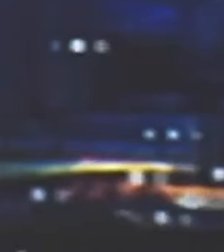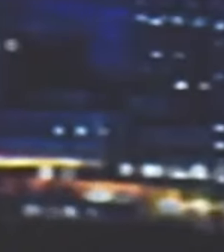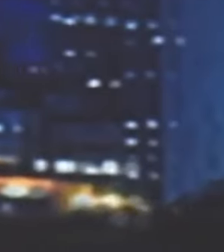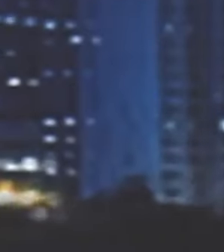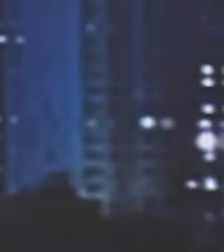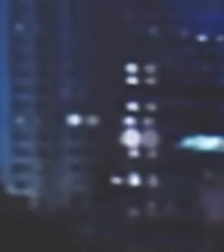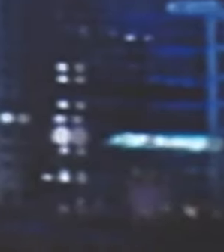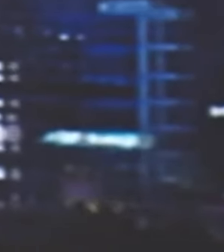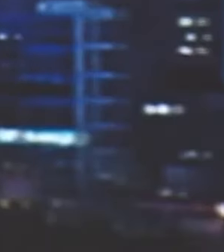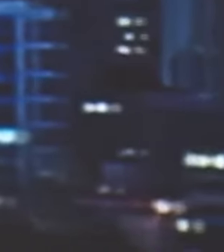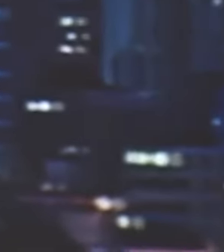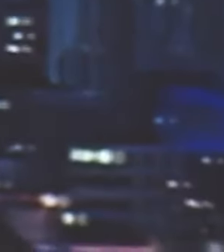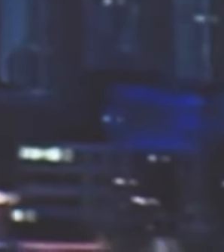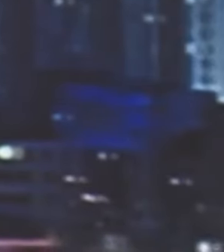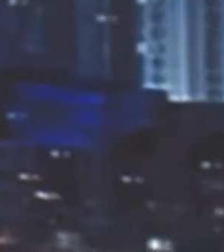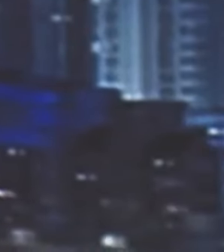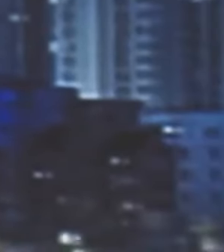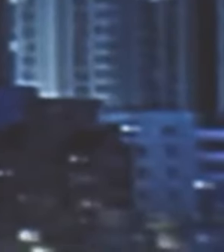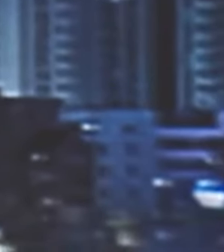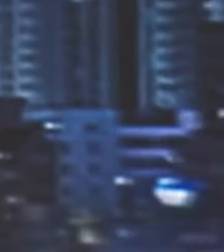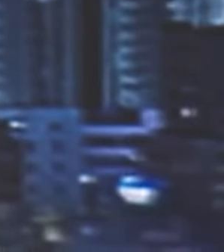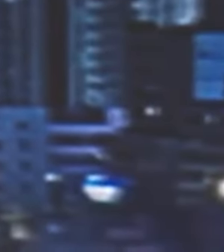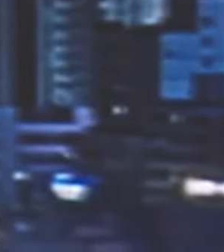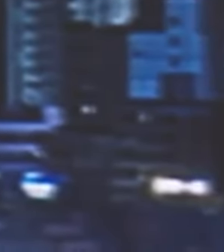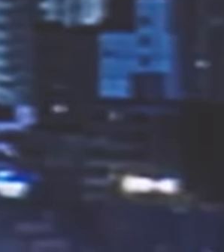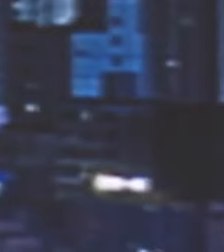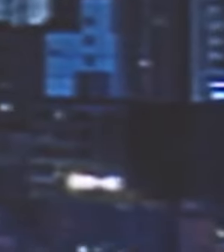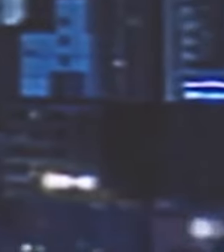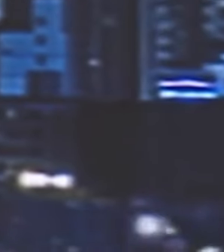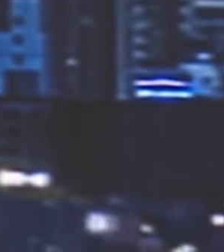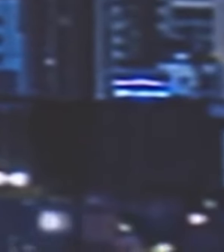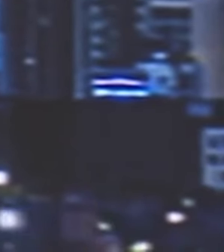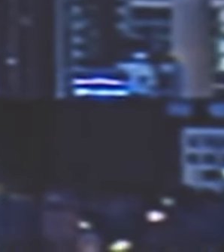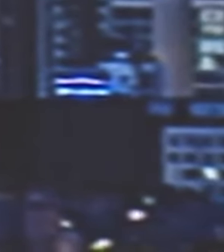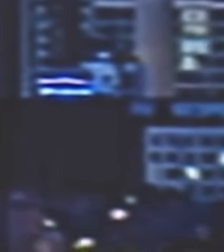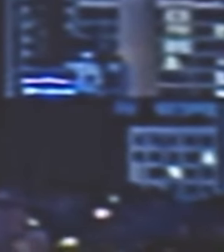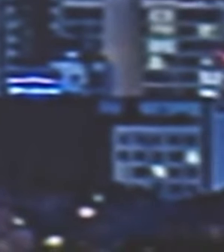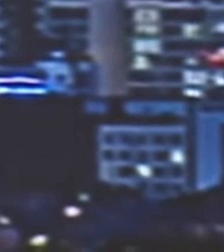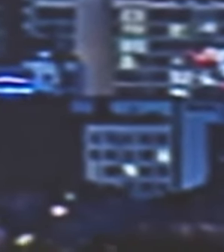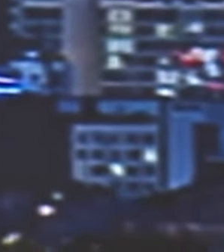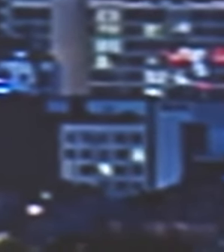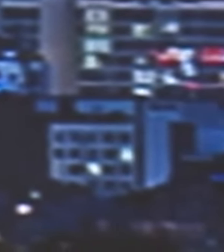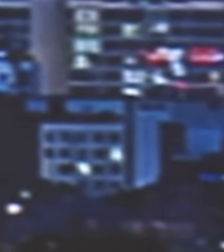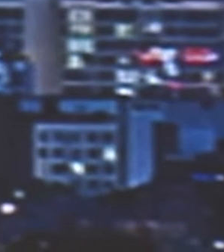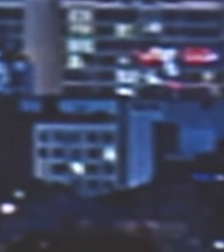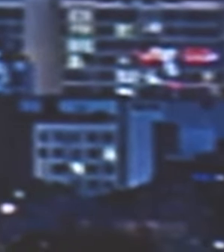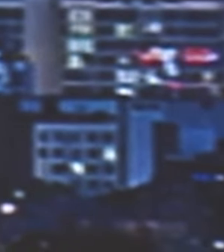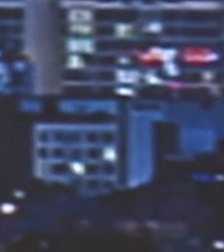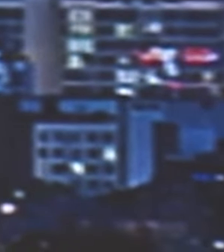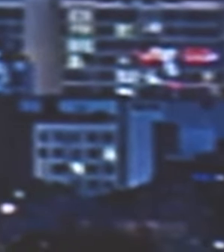JTBC 뉴스를 시청해 주신 여러분 고맙습니다. 저희는 저녁 6시 50분 뉴스룸에서 뵙겠습니다.